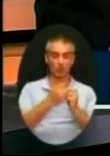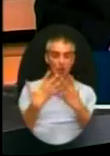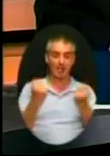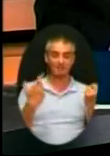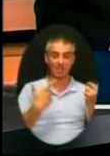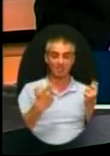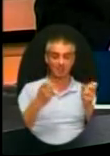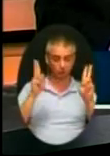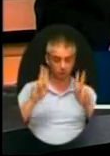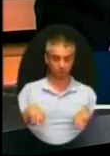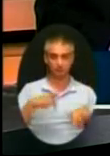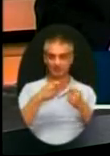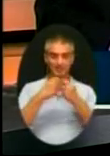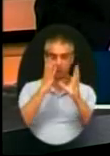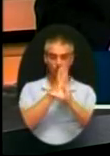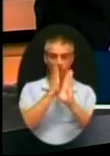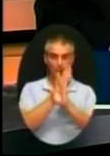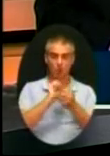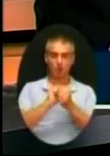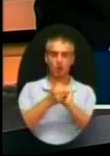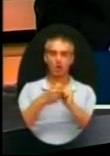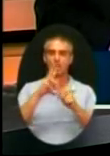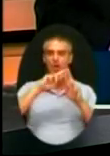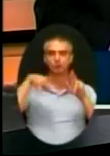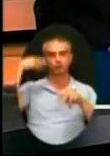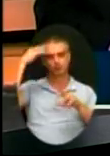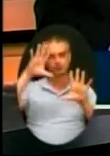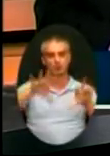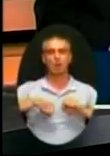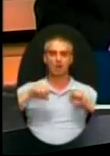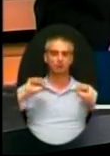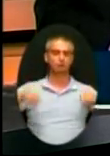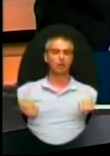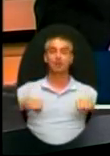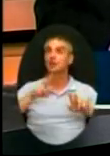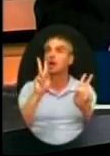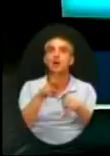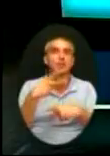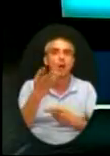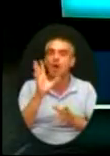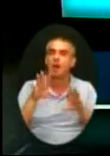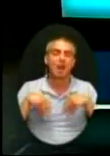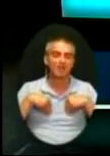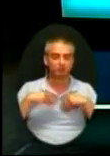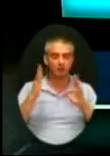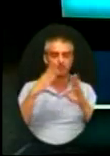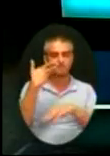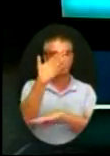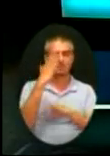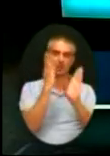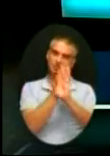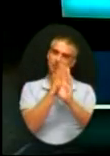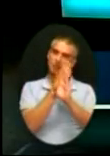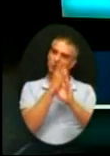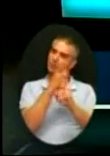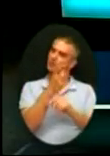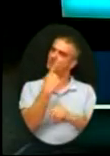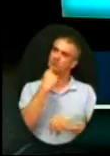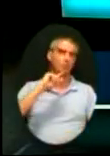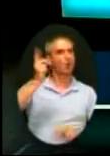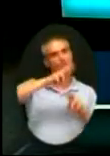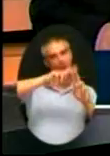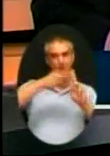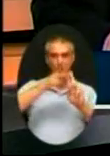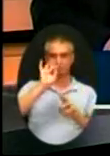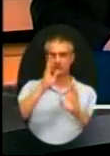מתפרק מנשכחה לחלוטין כארגון טרור, או שהרשות הפלסטינית לוקחת פיקוד. אתה לא יכול לאפשר מדינת טרור, ואתה מטיף לכל